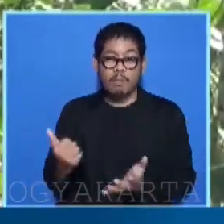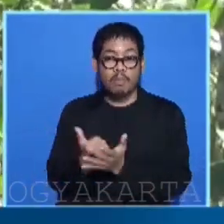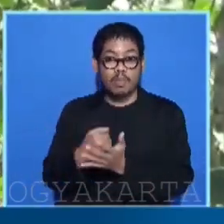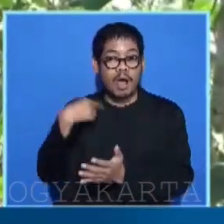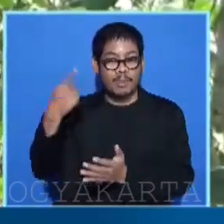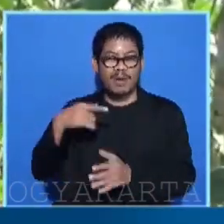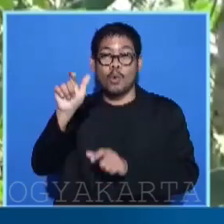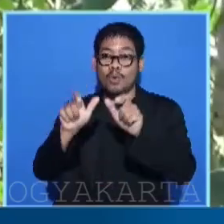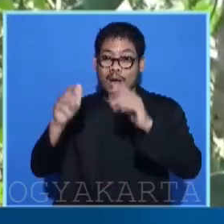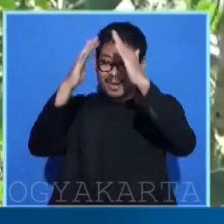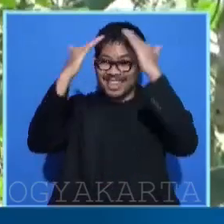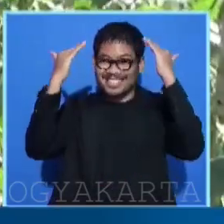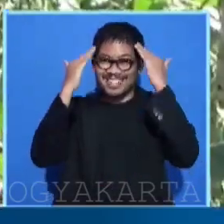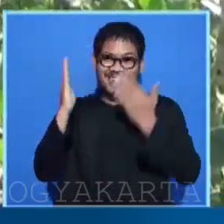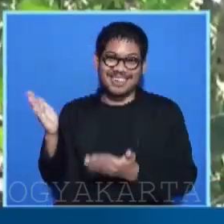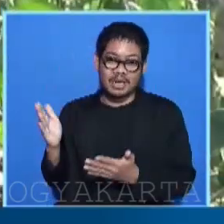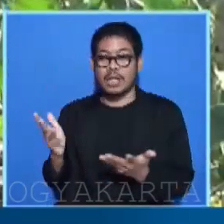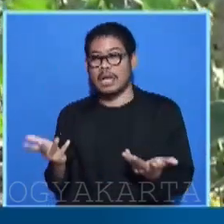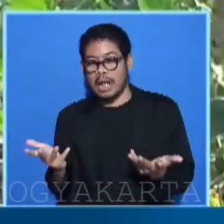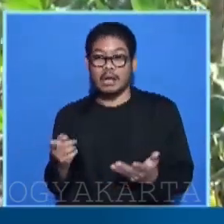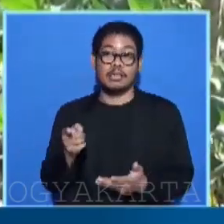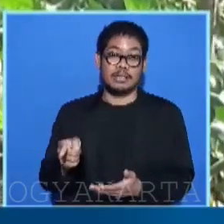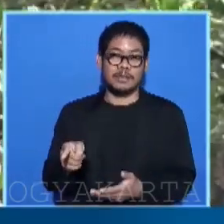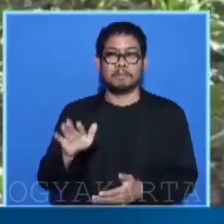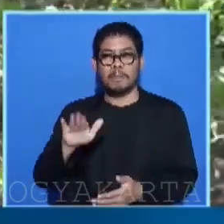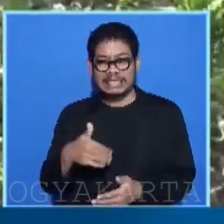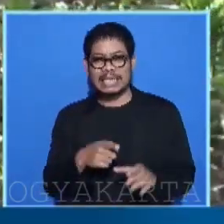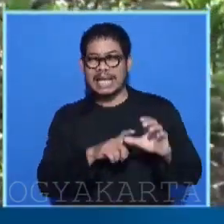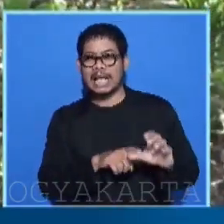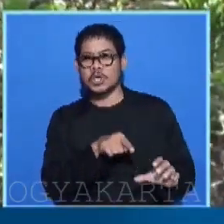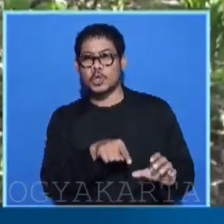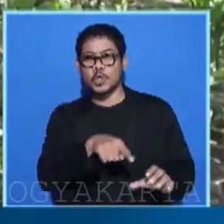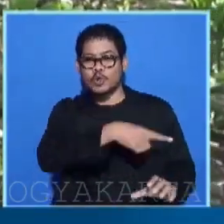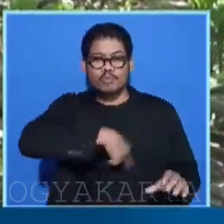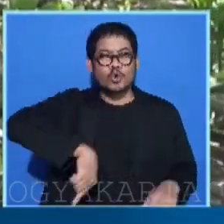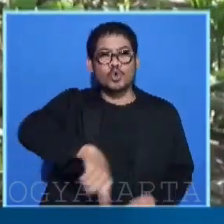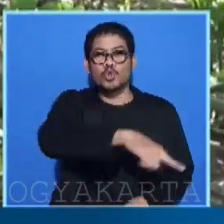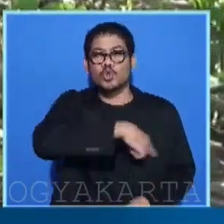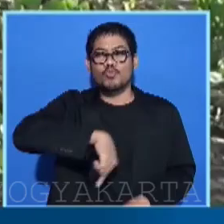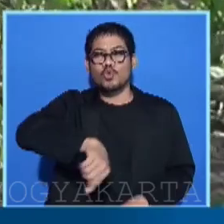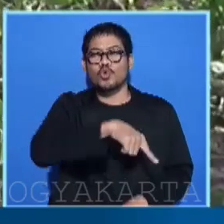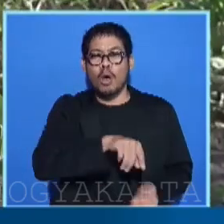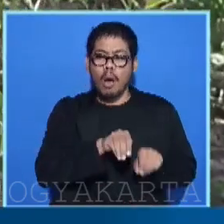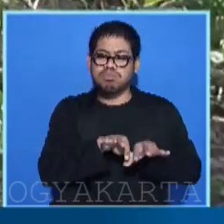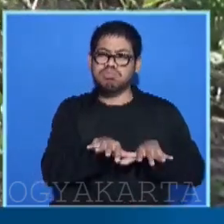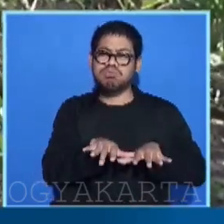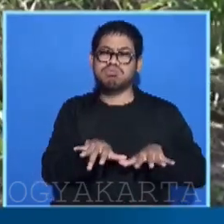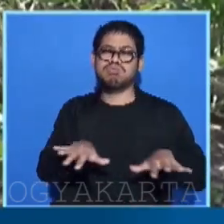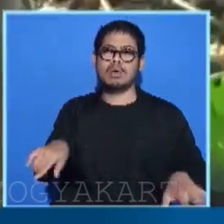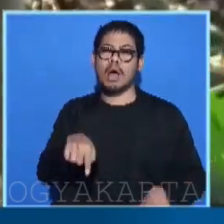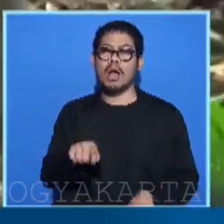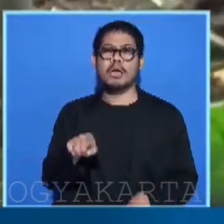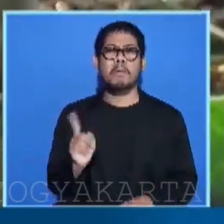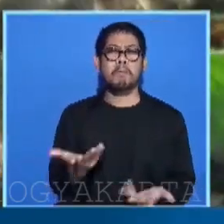petani di Kelurahan Pampang palian masih bergantung pada pengairan sumur kalian air diangkat menggunakan mesin